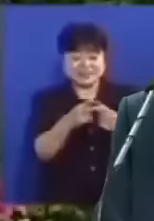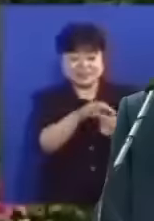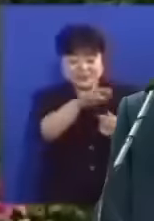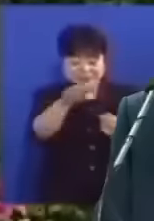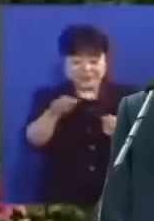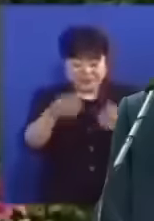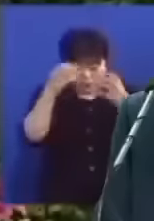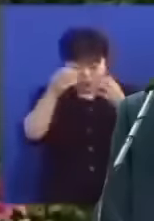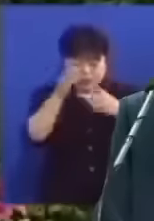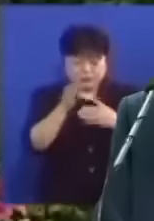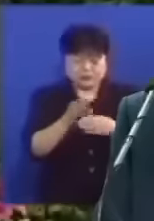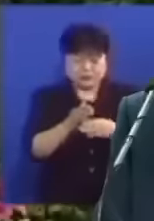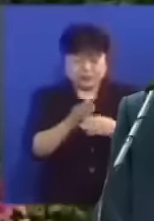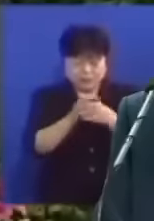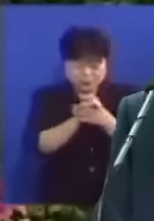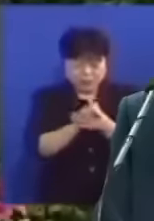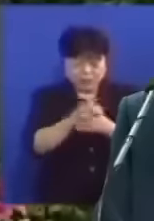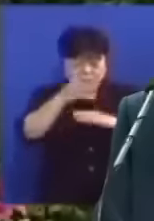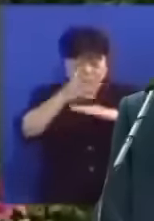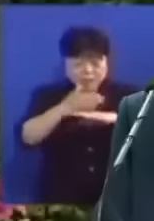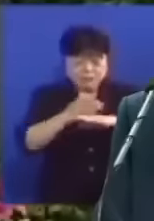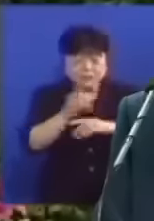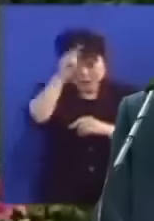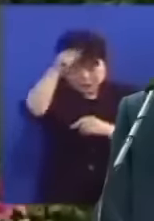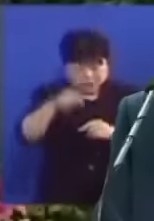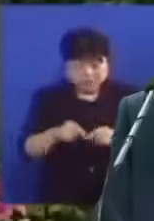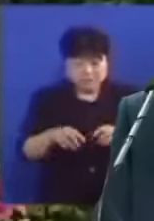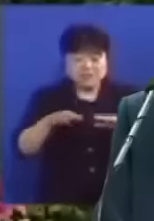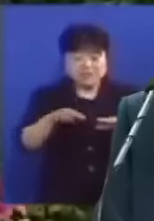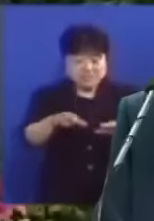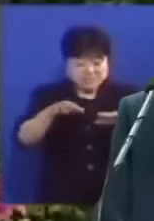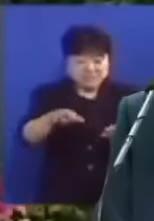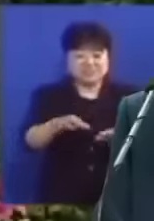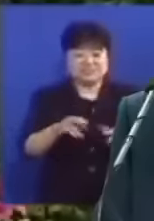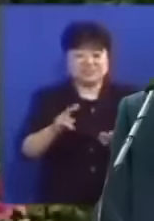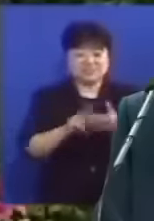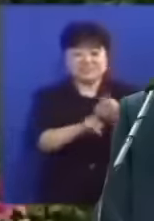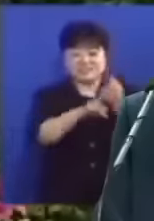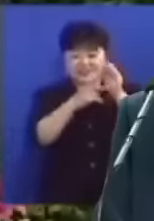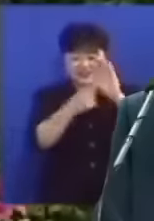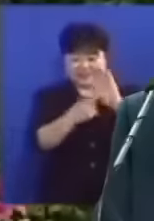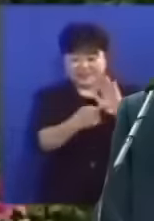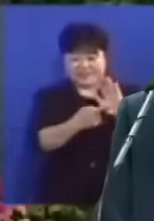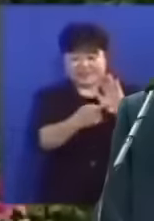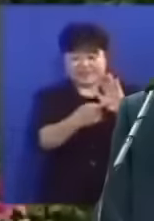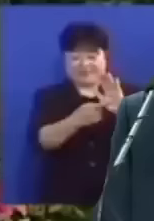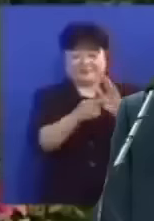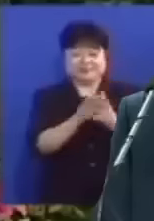우리가 고통 중에 기도하고 감사하면 천지를 뒤흔드는 역사가 일어나게 되는 것입니다.